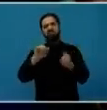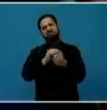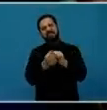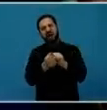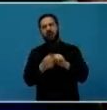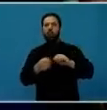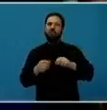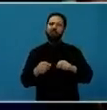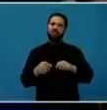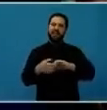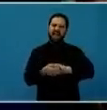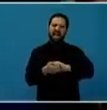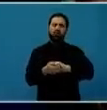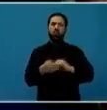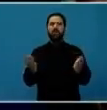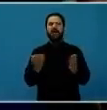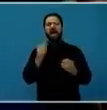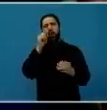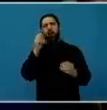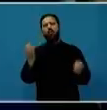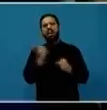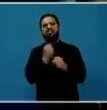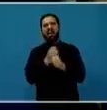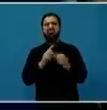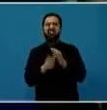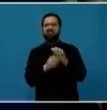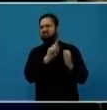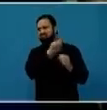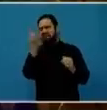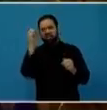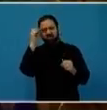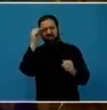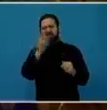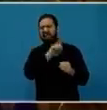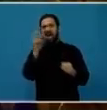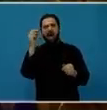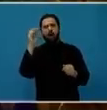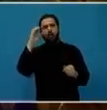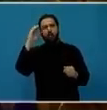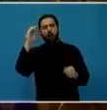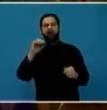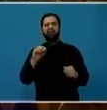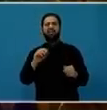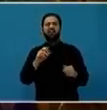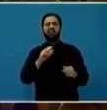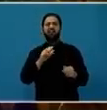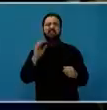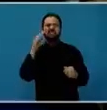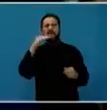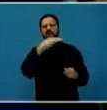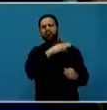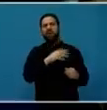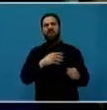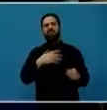pe care omul le face ori din neștiință, din necunoaștere, din slăbiciune sufletească. Multe sunt